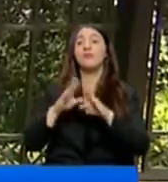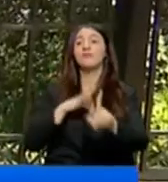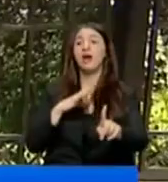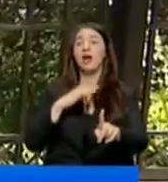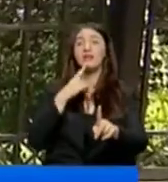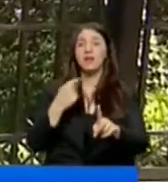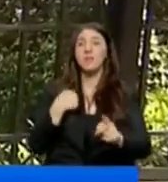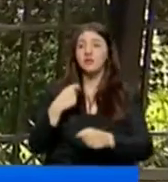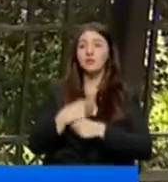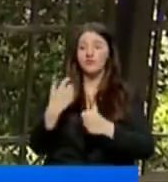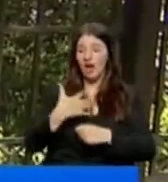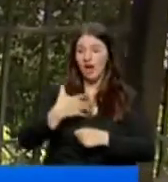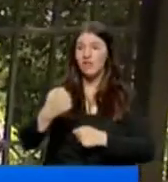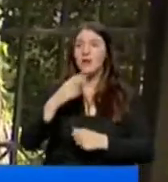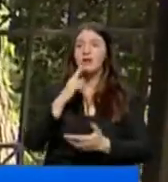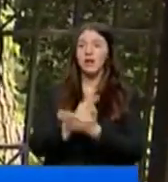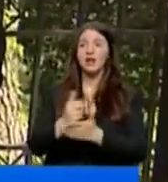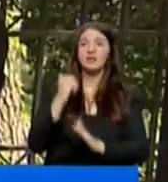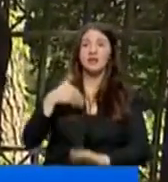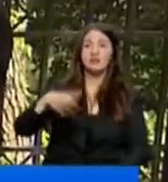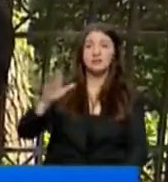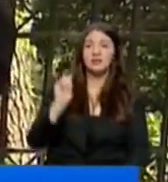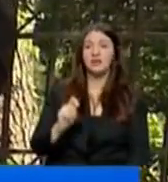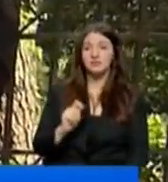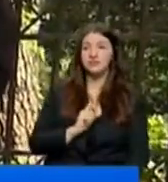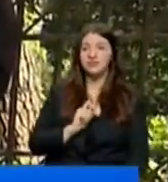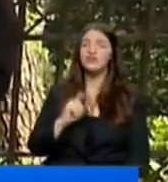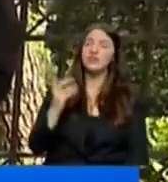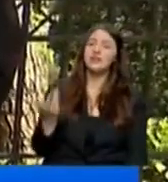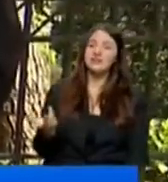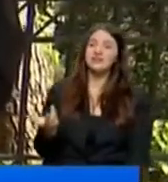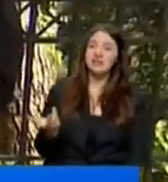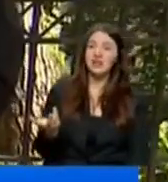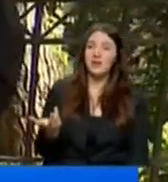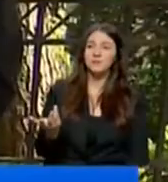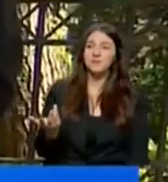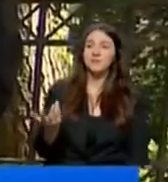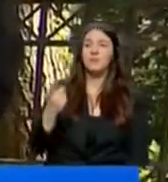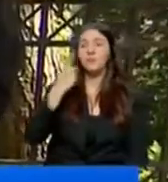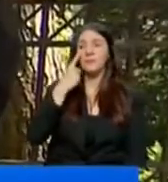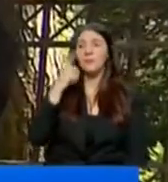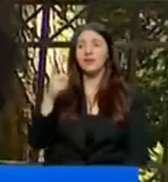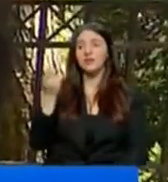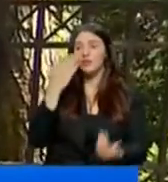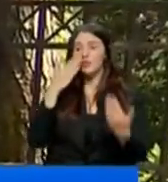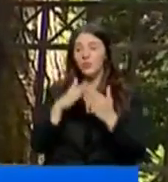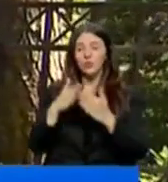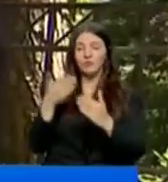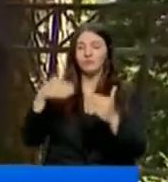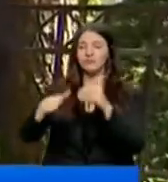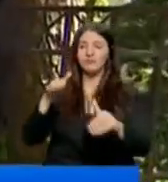diye benim görevden alınma kararnamemi geri gönderen insan. Evet. Size. Dolayısıyla hani devlette liyakatin ne